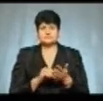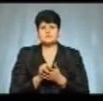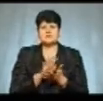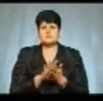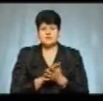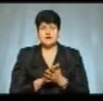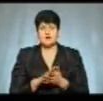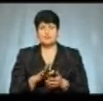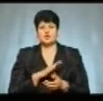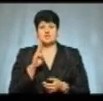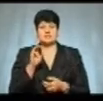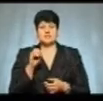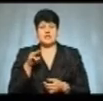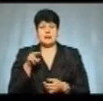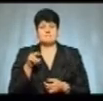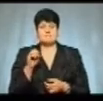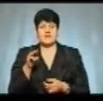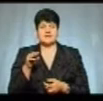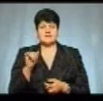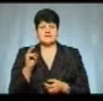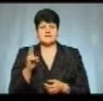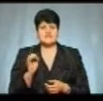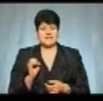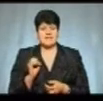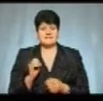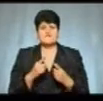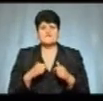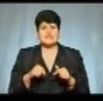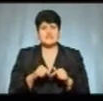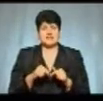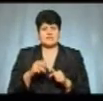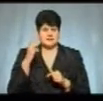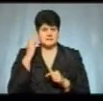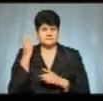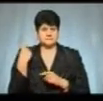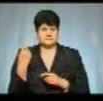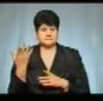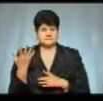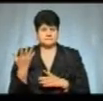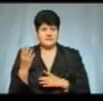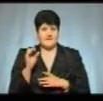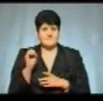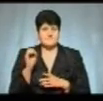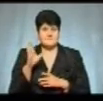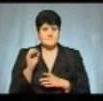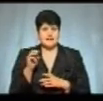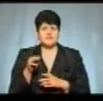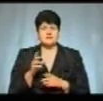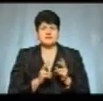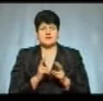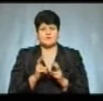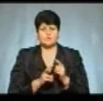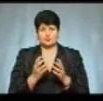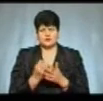про Шепетівське відділення Укрсанветзаводу. Тобто, виходить, що біобластер був